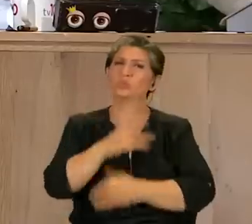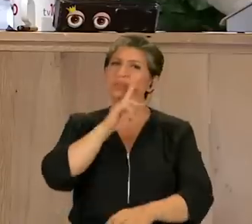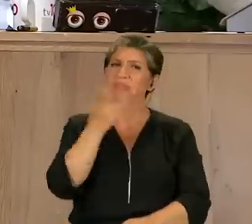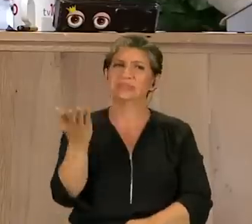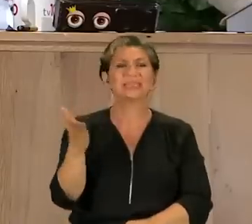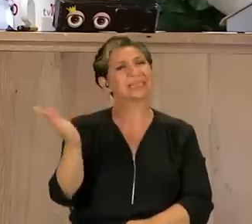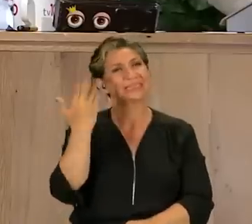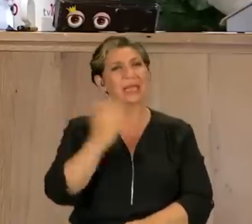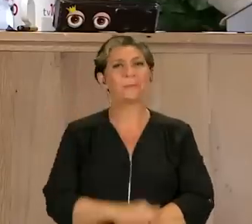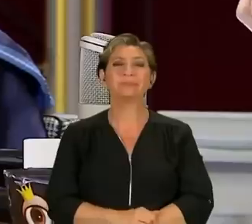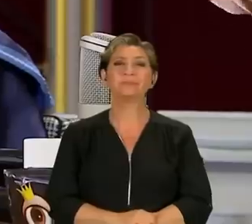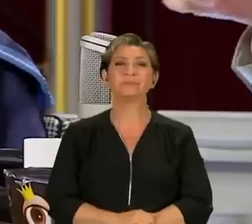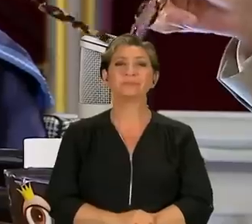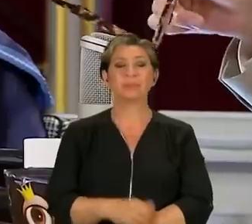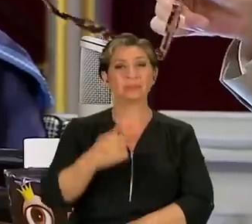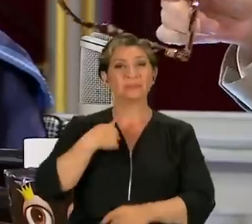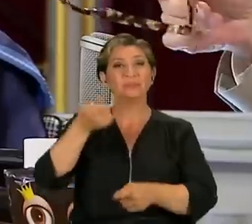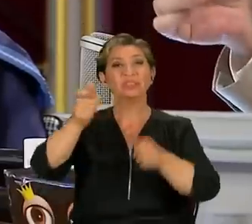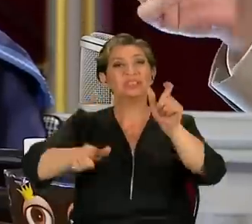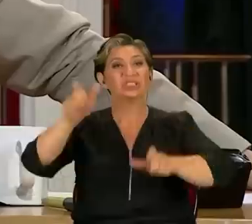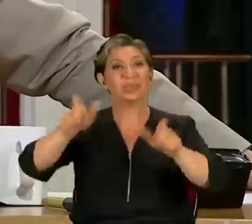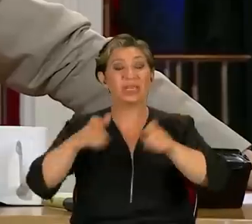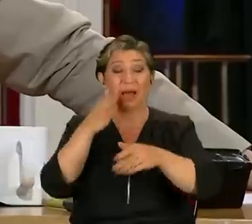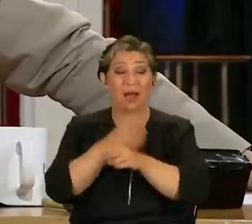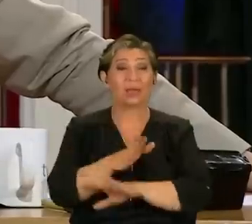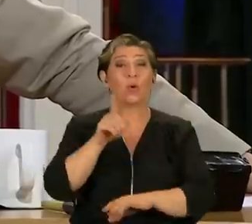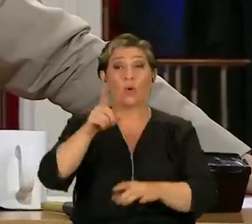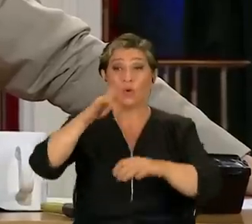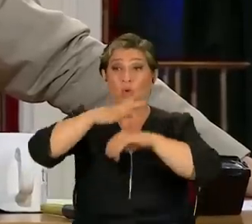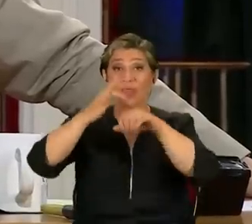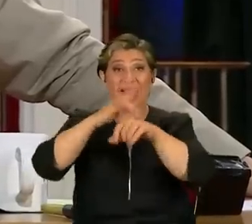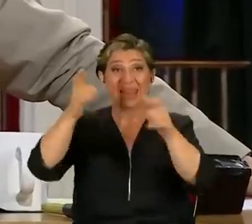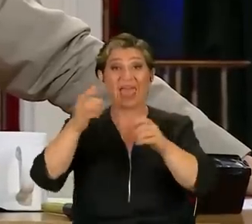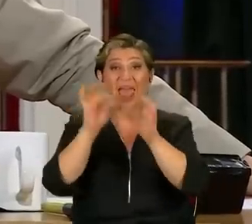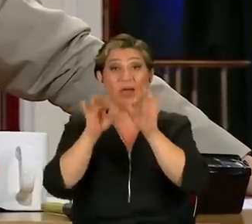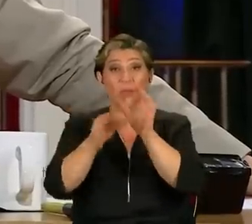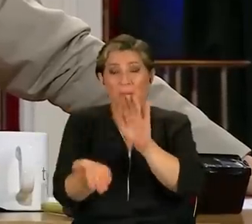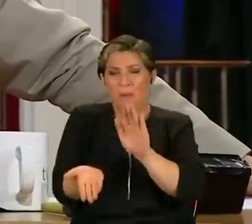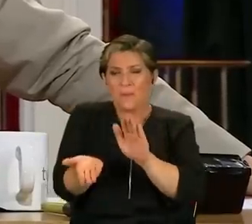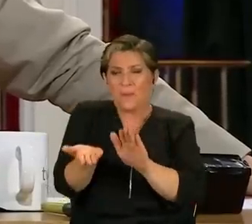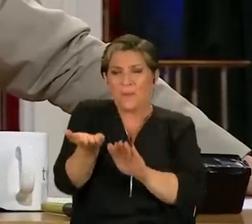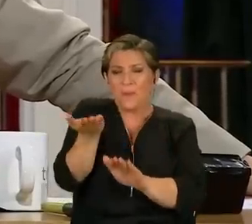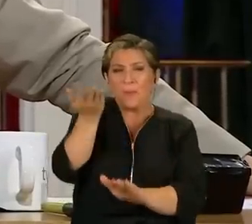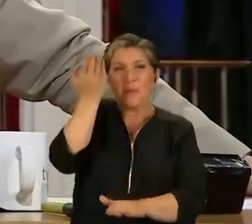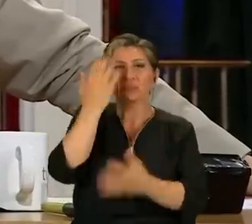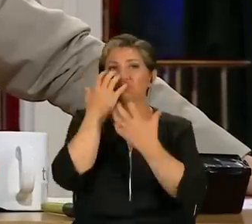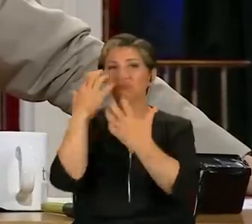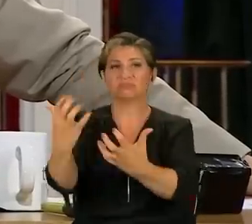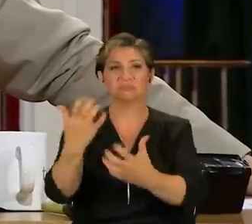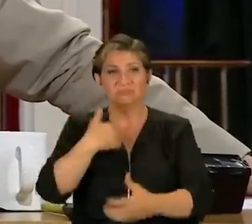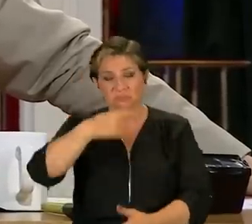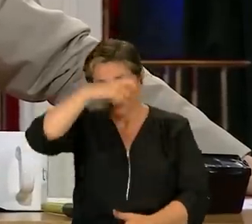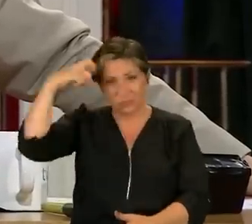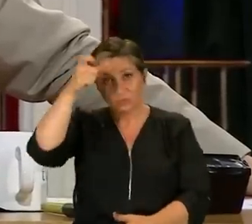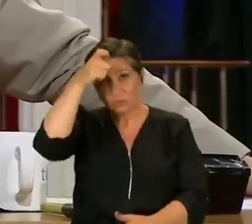yormuşlar. Evet. Neyse. Evet. Bizim işçilerimiz hakikaten o ülkelerin ekonomilerine katkısı... Aynen.